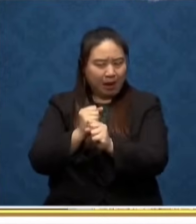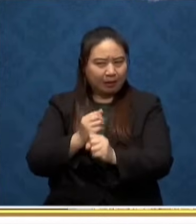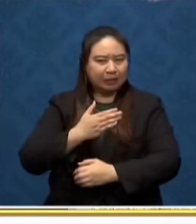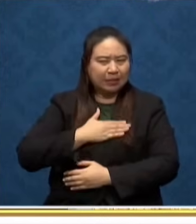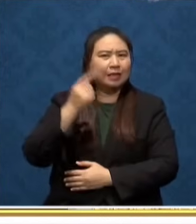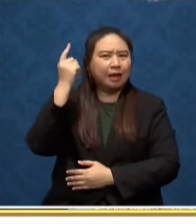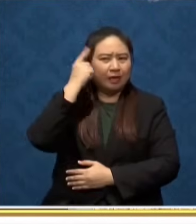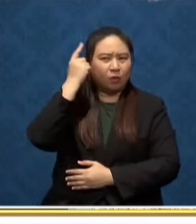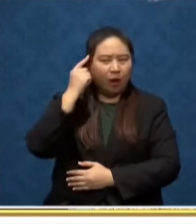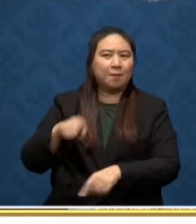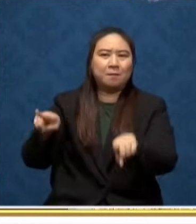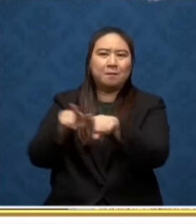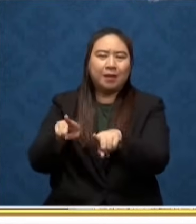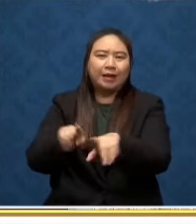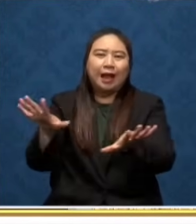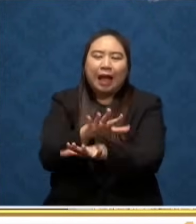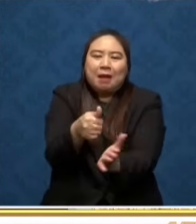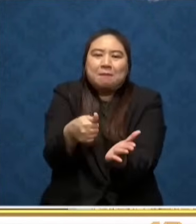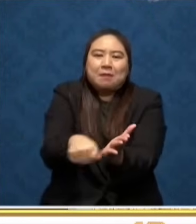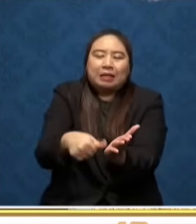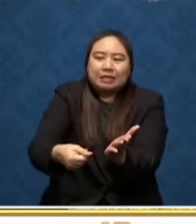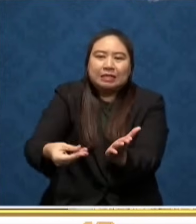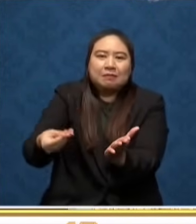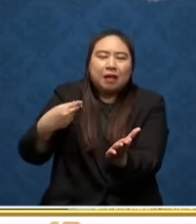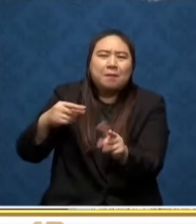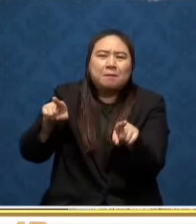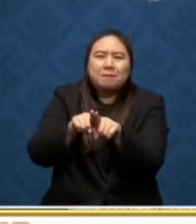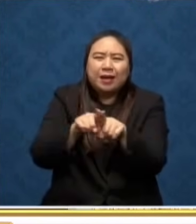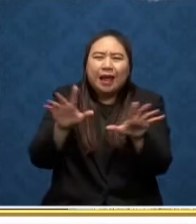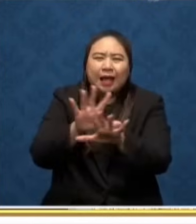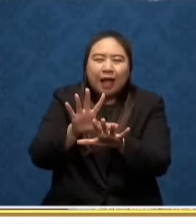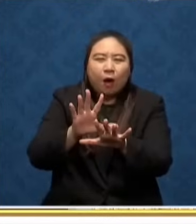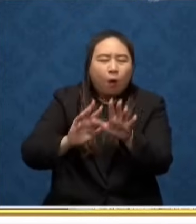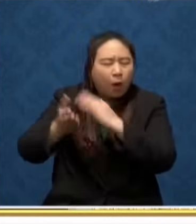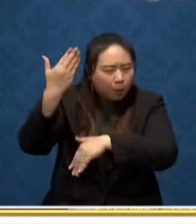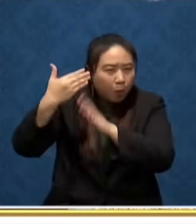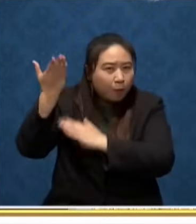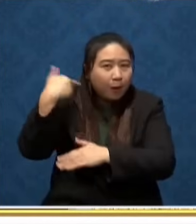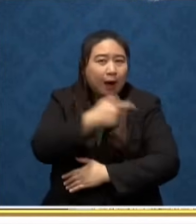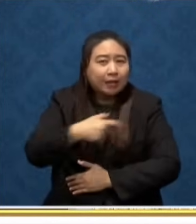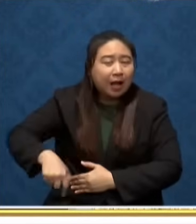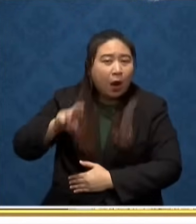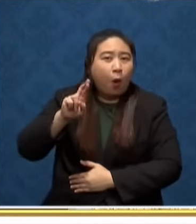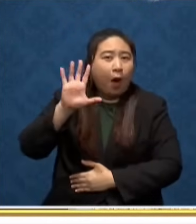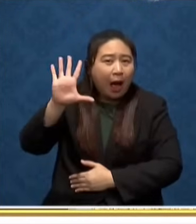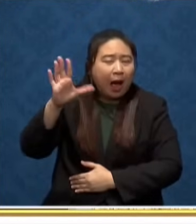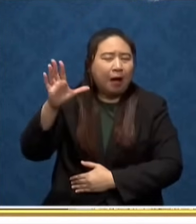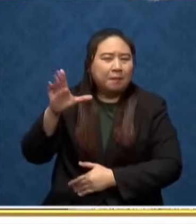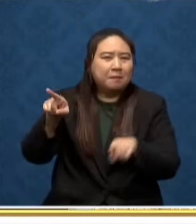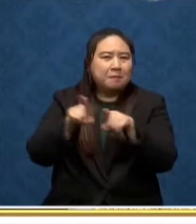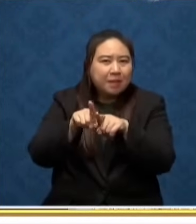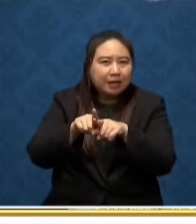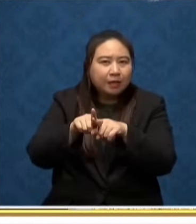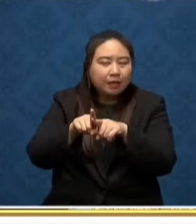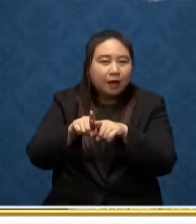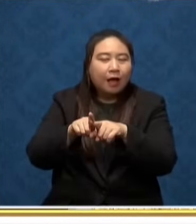านี่คือระบบเจ้าภาษีนายอากรที่ถูกยกเลิกไปตั้งแต่สมัยร.5นะคะที่มีกลุ่มบุคคลที่ได้รับอ